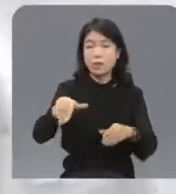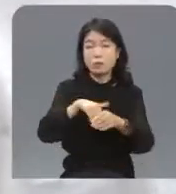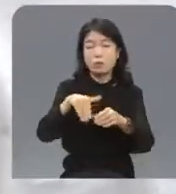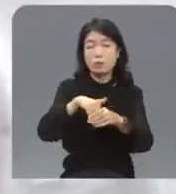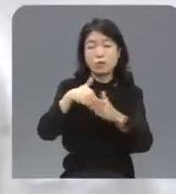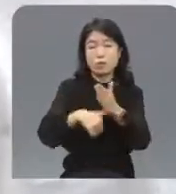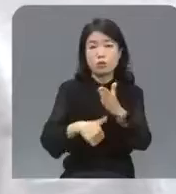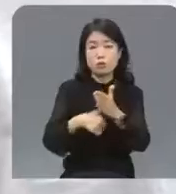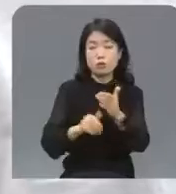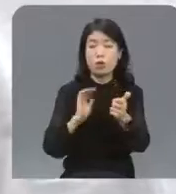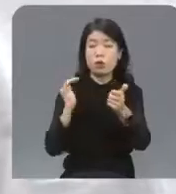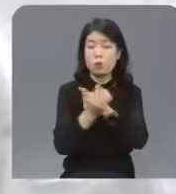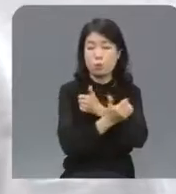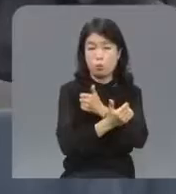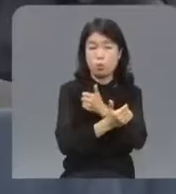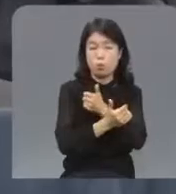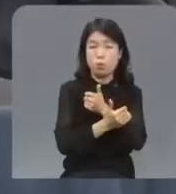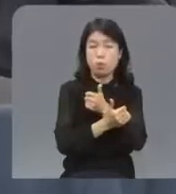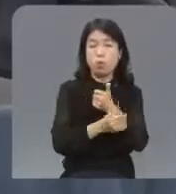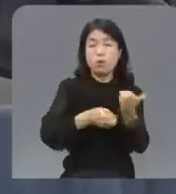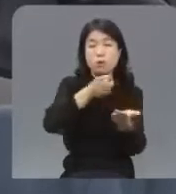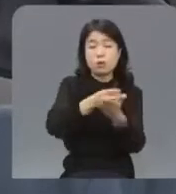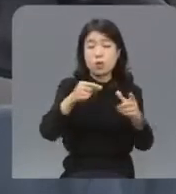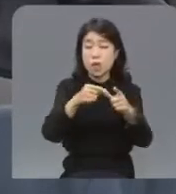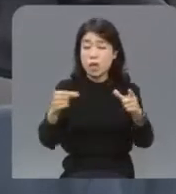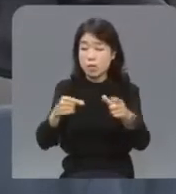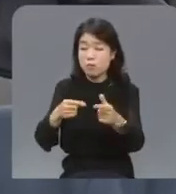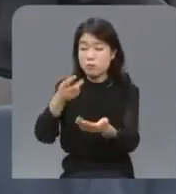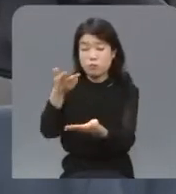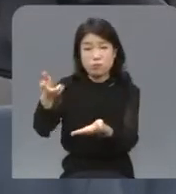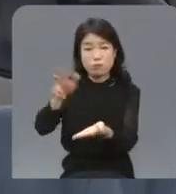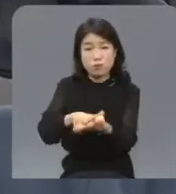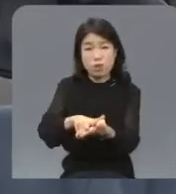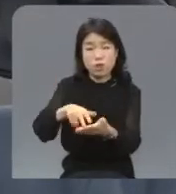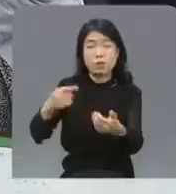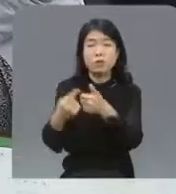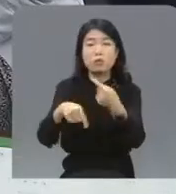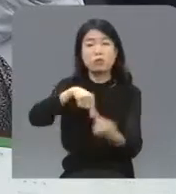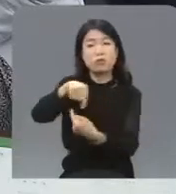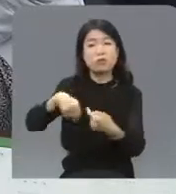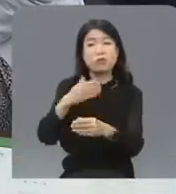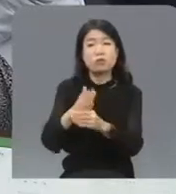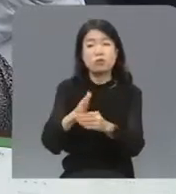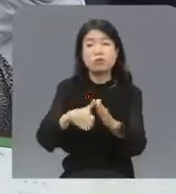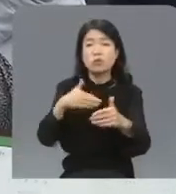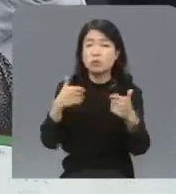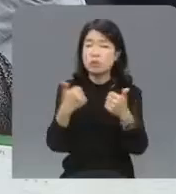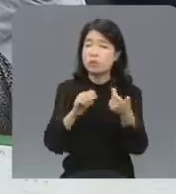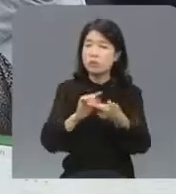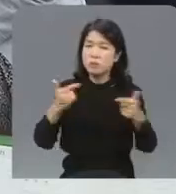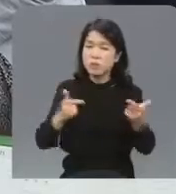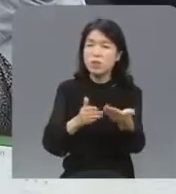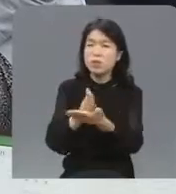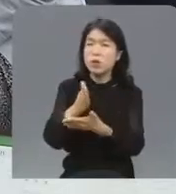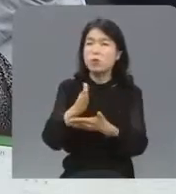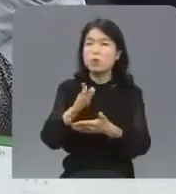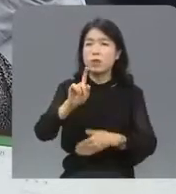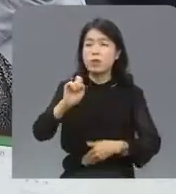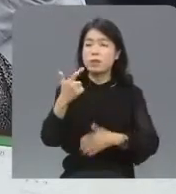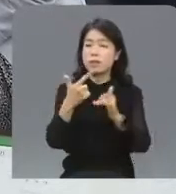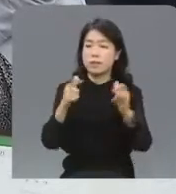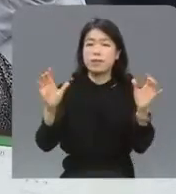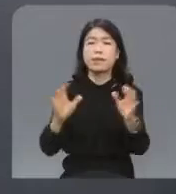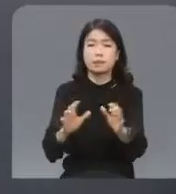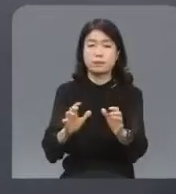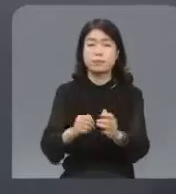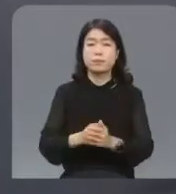문화유산 보호조례의 일부로 제정돼 운영 중이며 대학 역사학자들과 건축가 그리고 시의원 등 지역 전문가 16명으로